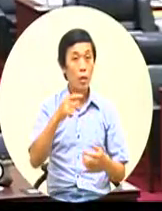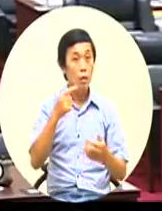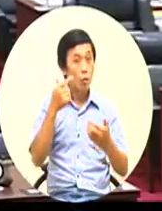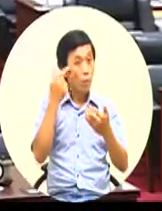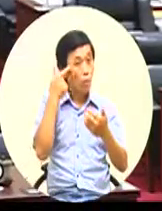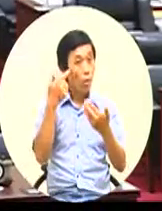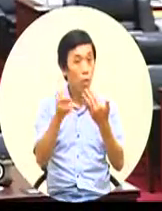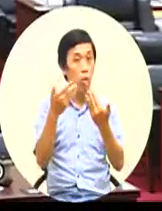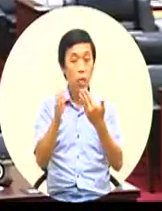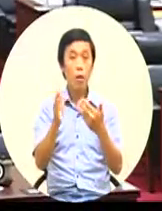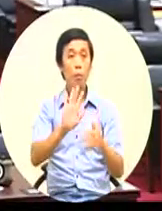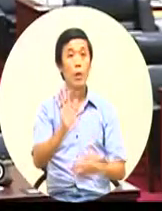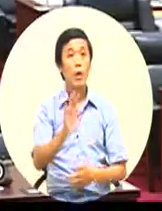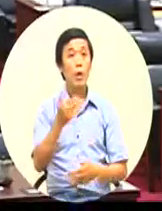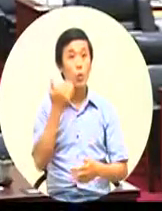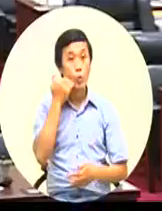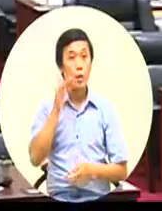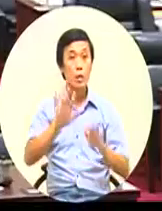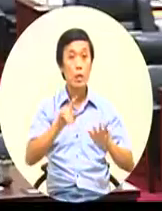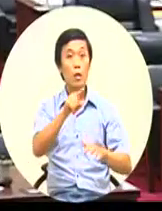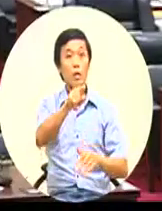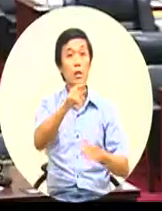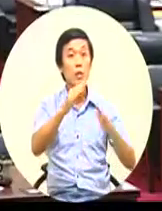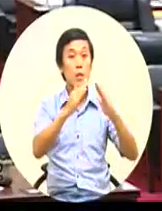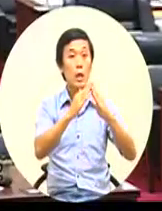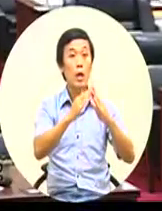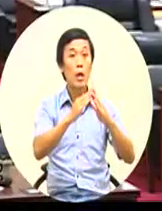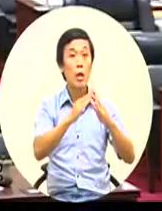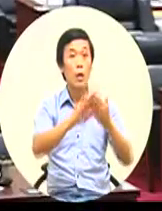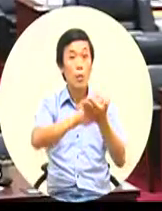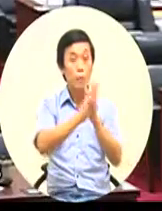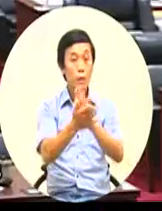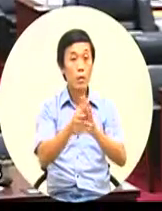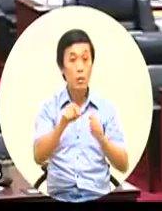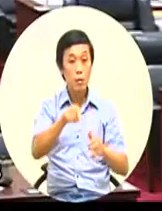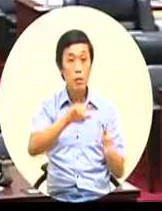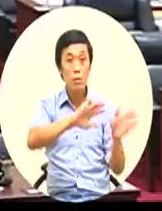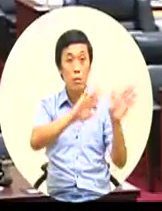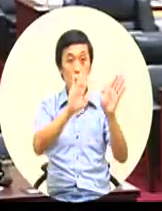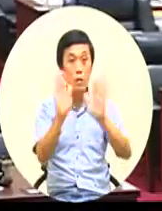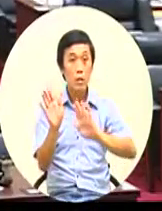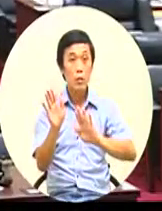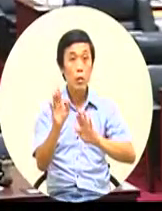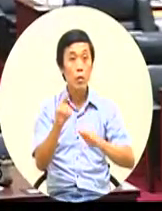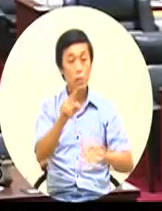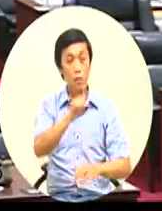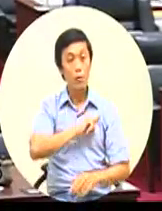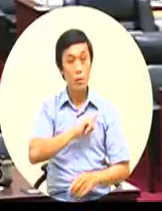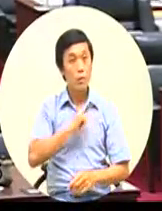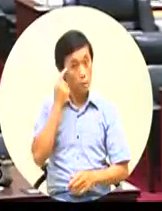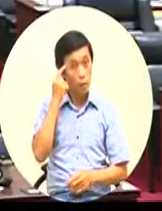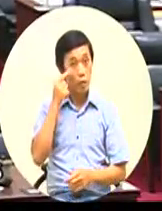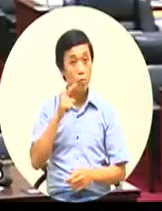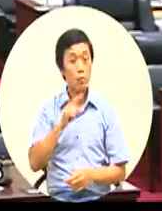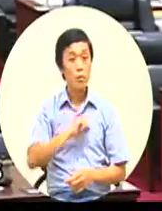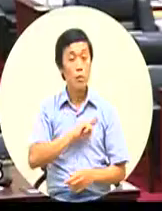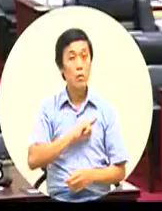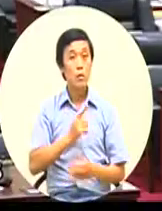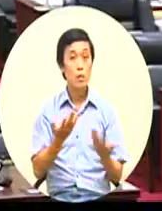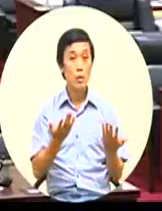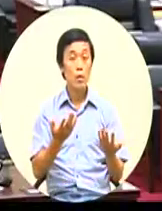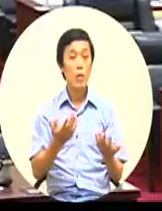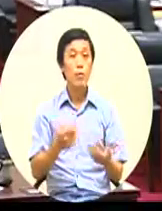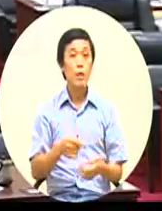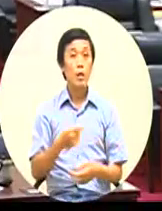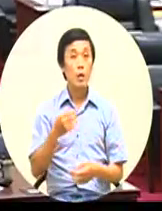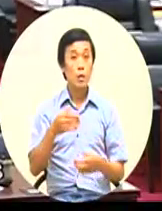同一个目标，如果今天是你家遭受到这个状况的时候，请你也设身处地的想一想，有没有办法让